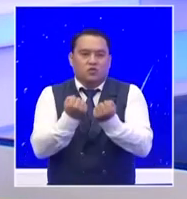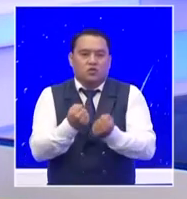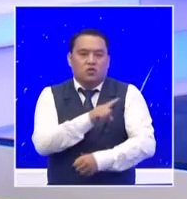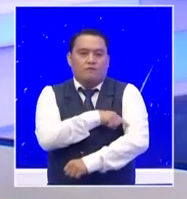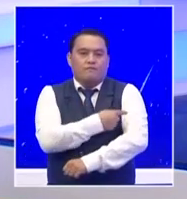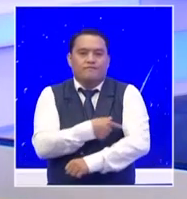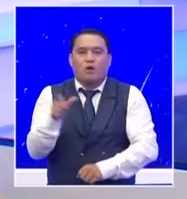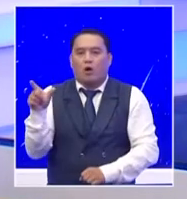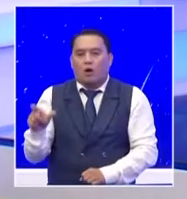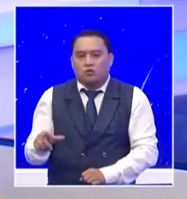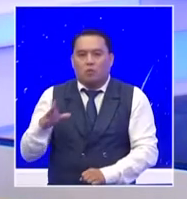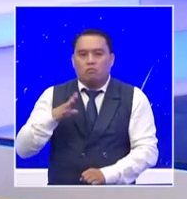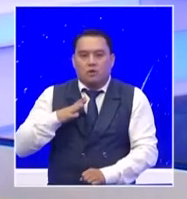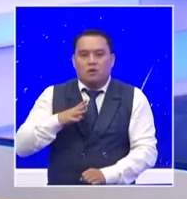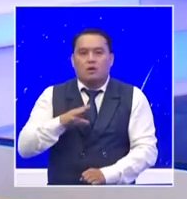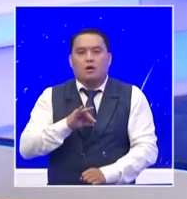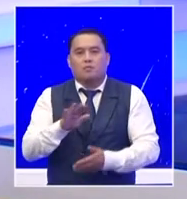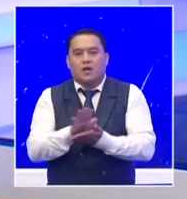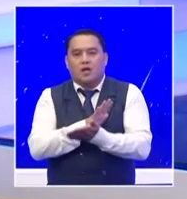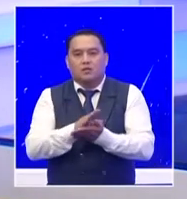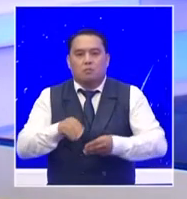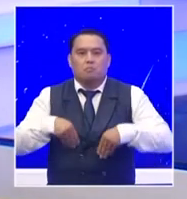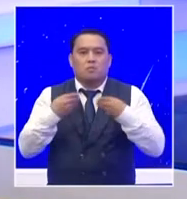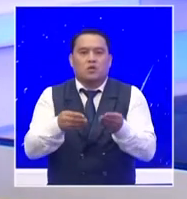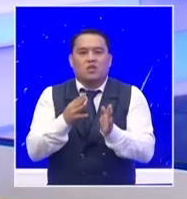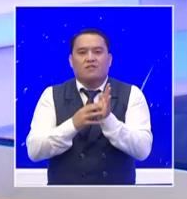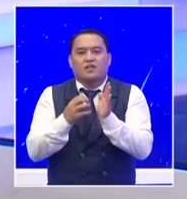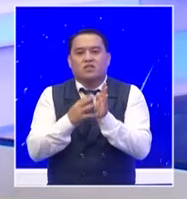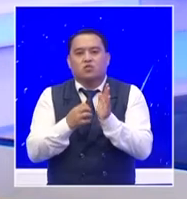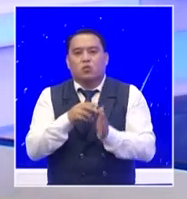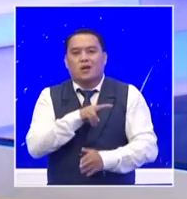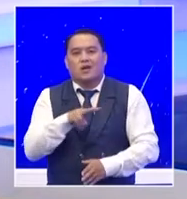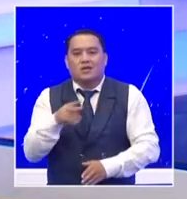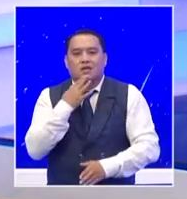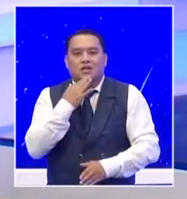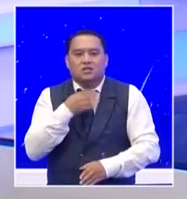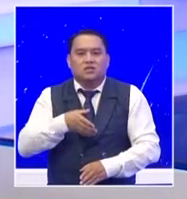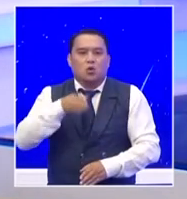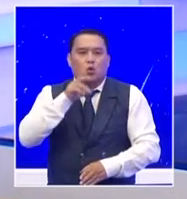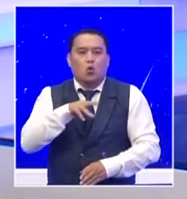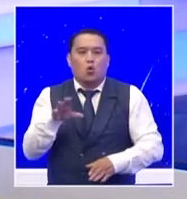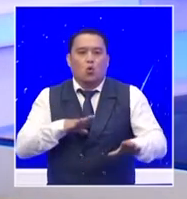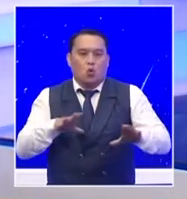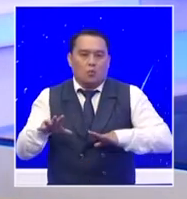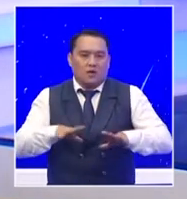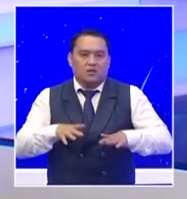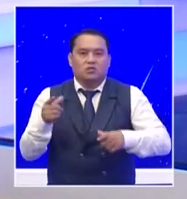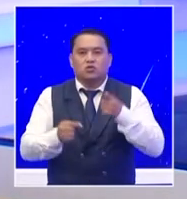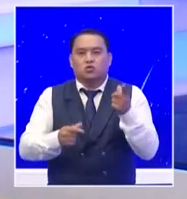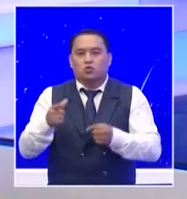За время пандемии врачам-инфекционистам было бесплатно передано 900 литров национальных напитков кумыс и шубат.